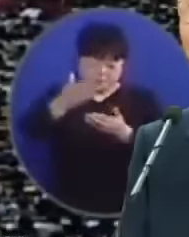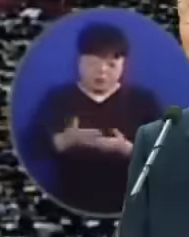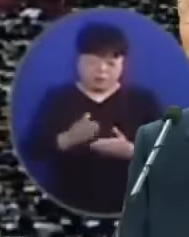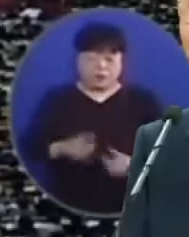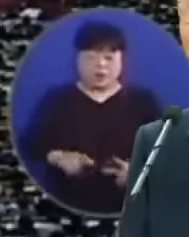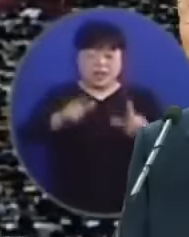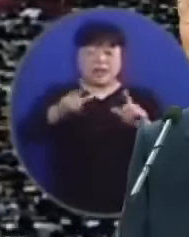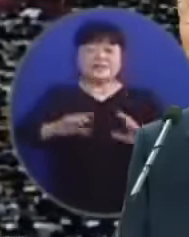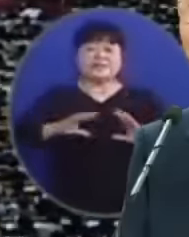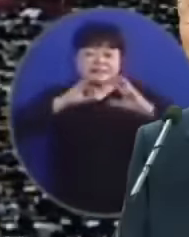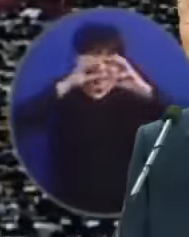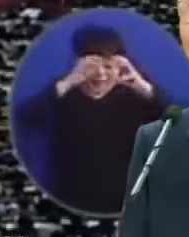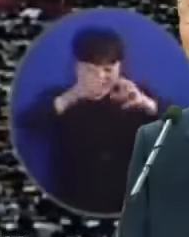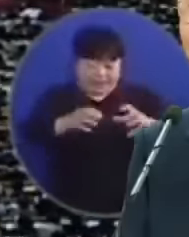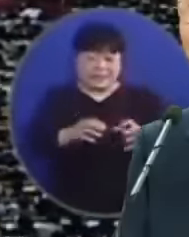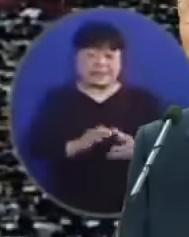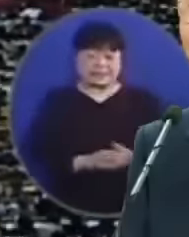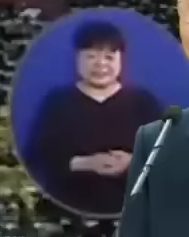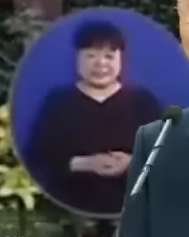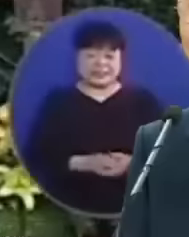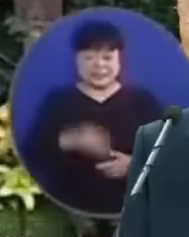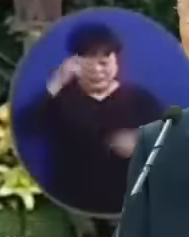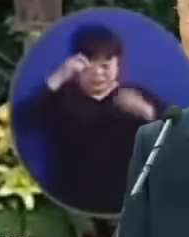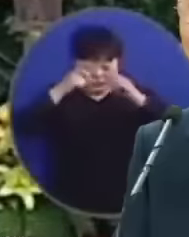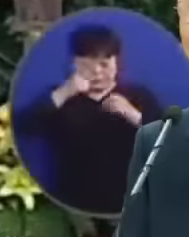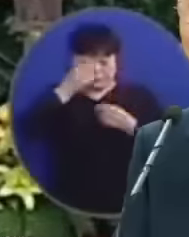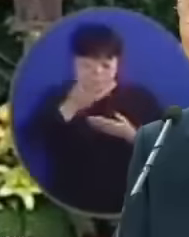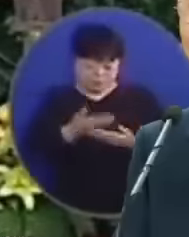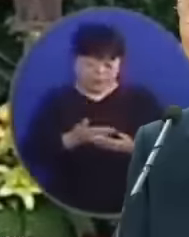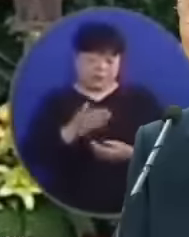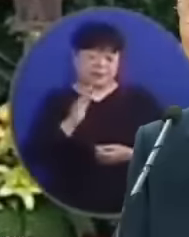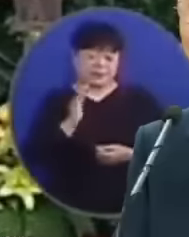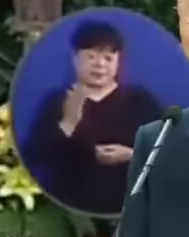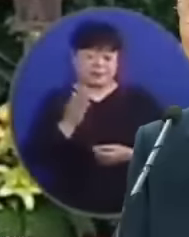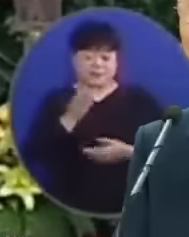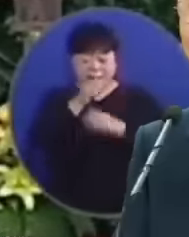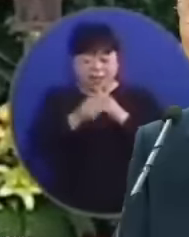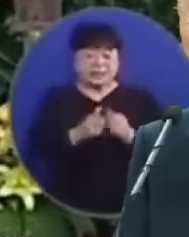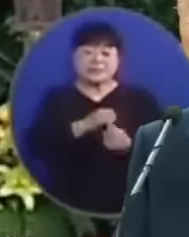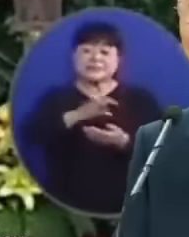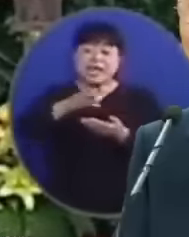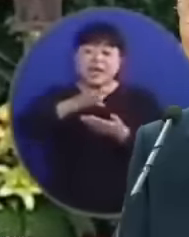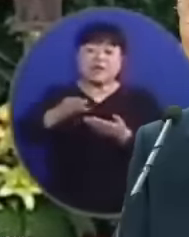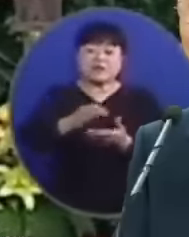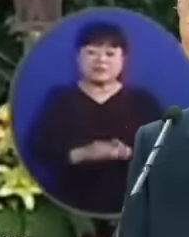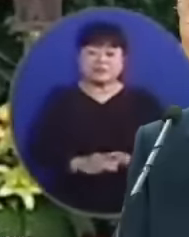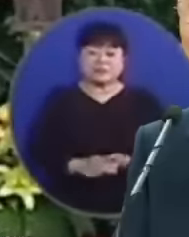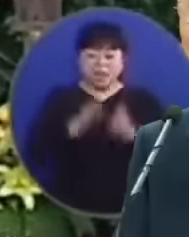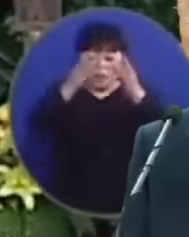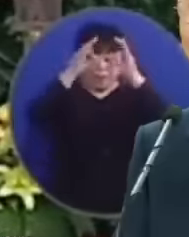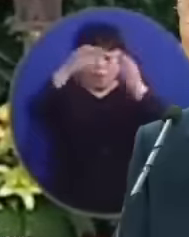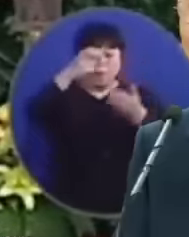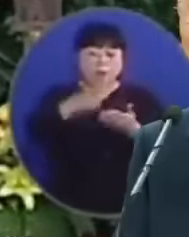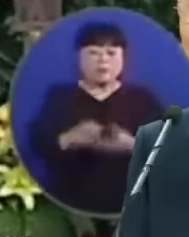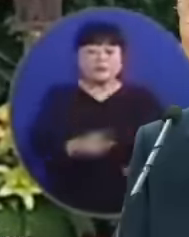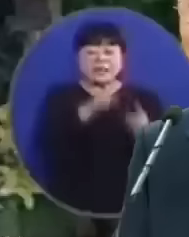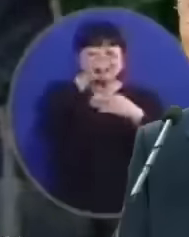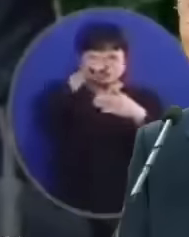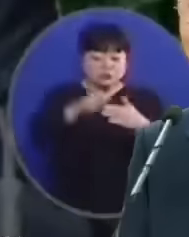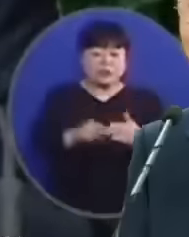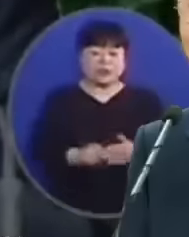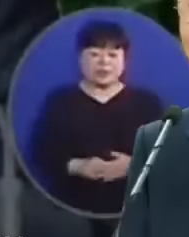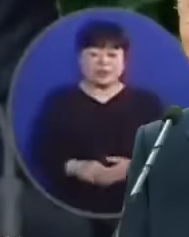이 세상에 비극을 가져오게 된 것입니다. 우리는 하나님이 사용하신 바라봄의 법칙을 우리 생활 속에